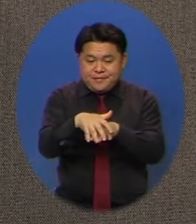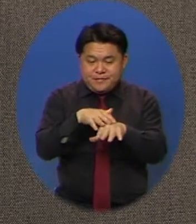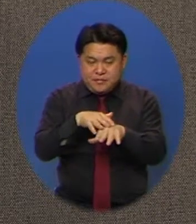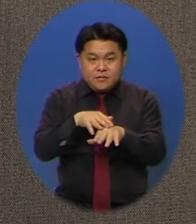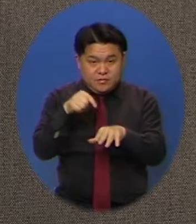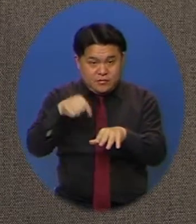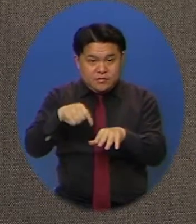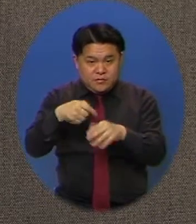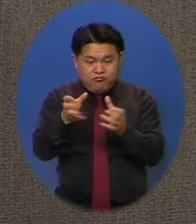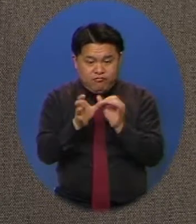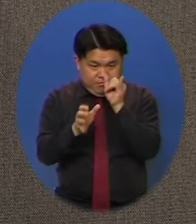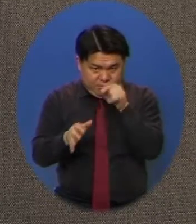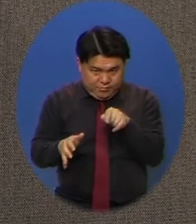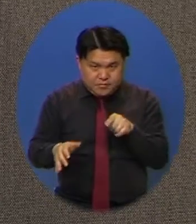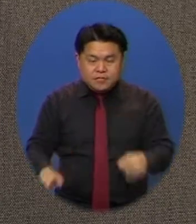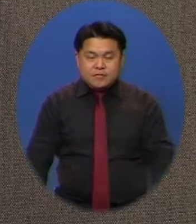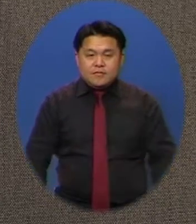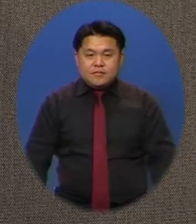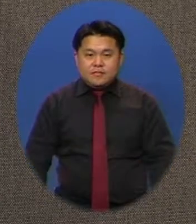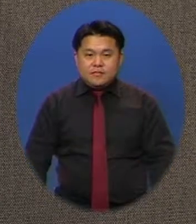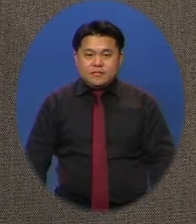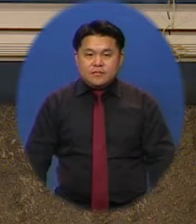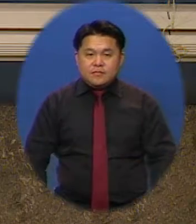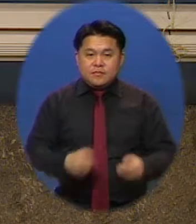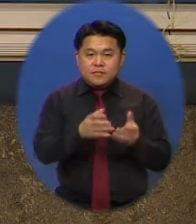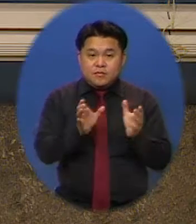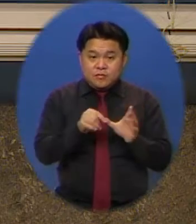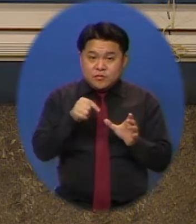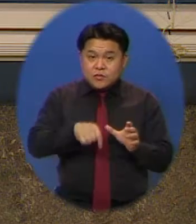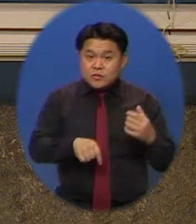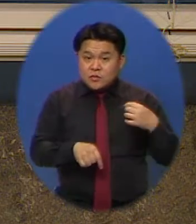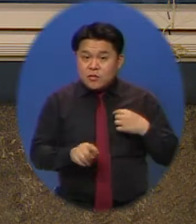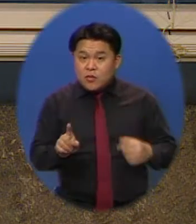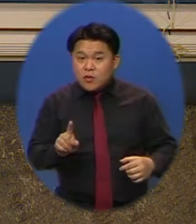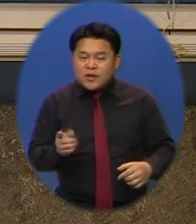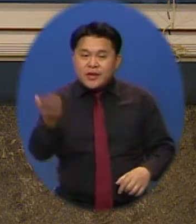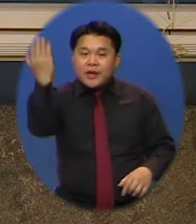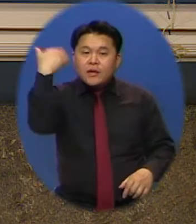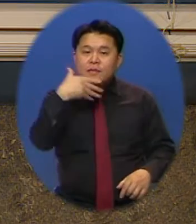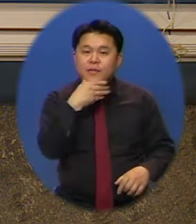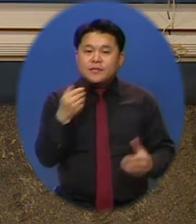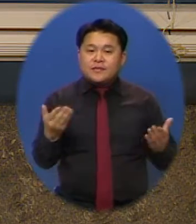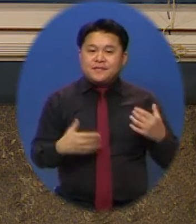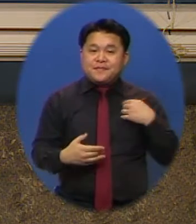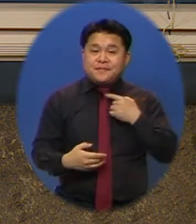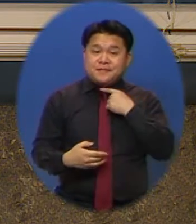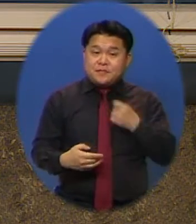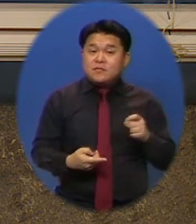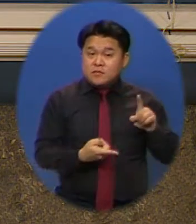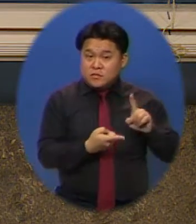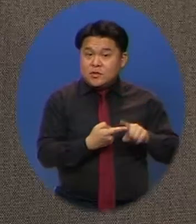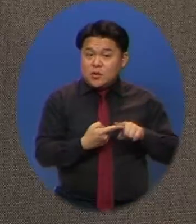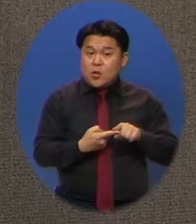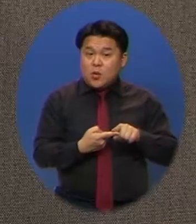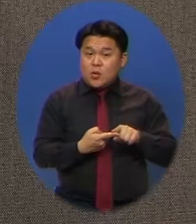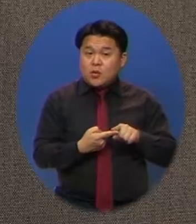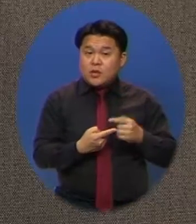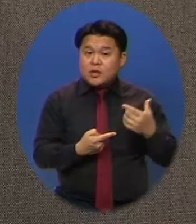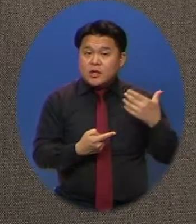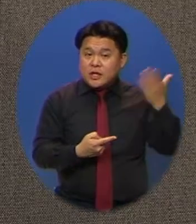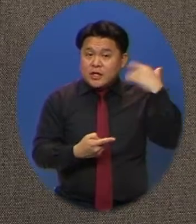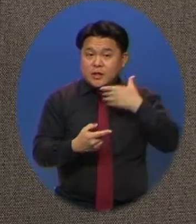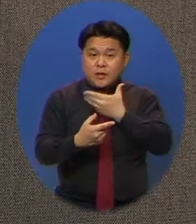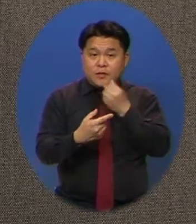전문가들로 팀이 구성이 됩니다. 이 팀들은 기존의 복지 업무를 담당하는 그 업무는